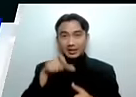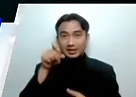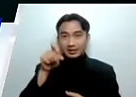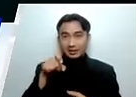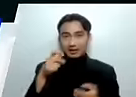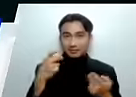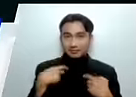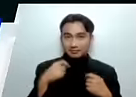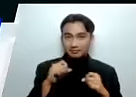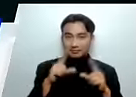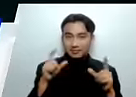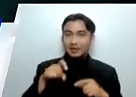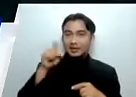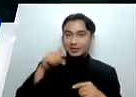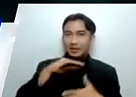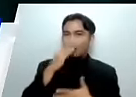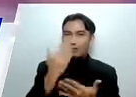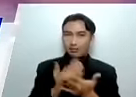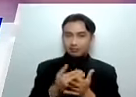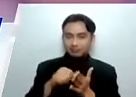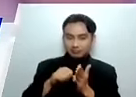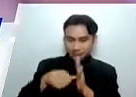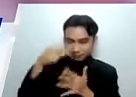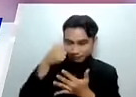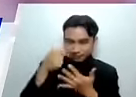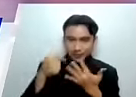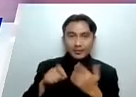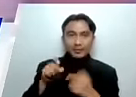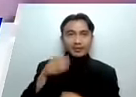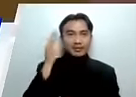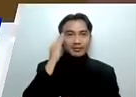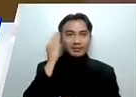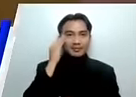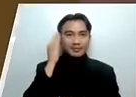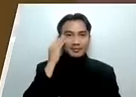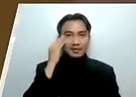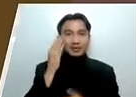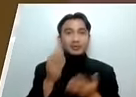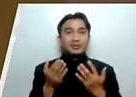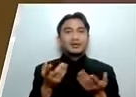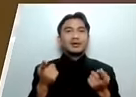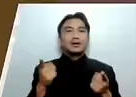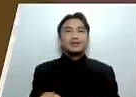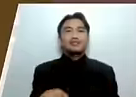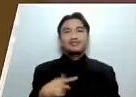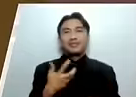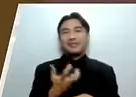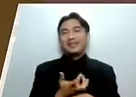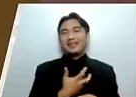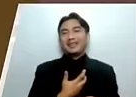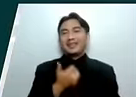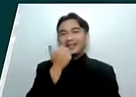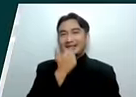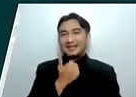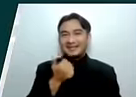lahat ng detalye siguraduhin. At baka tulad nila, kayo ang masurpresa.